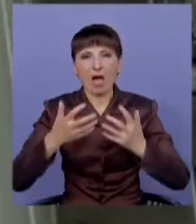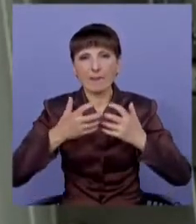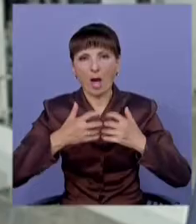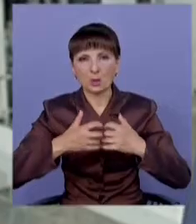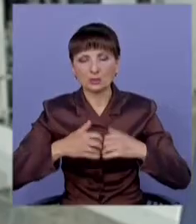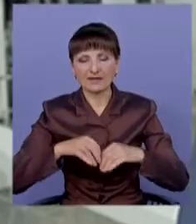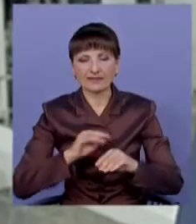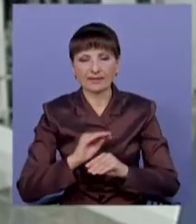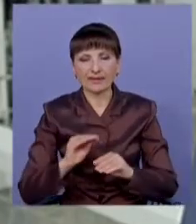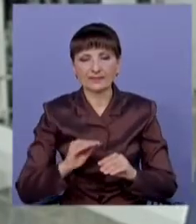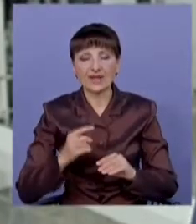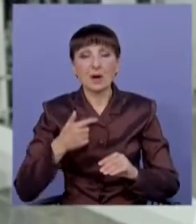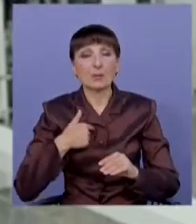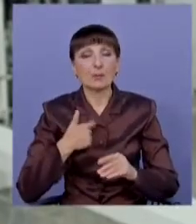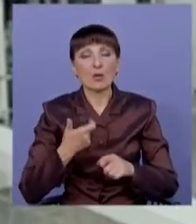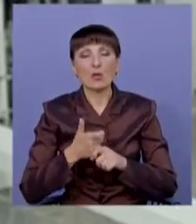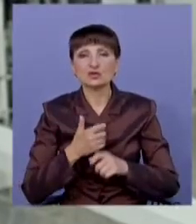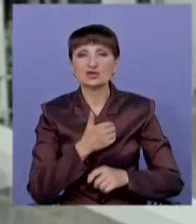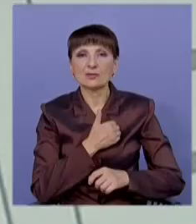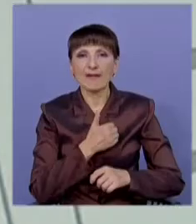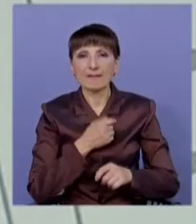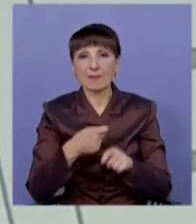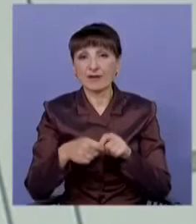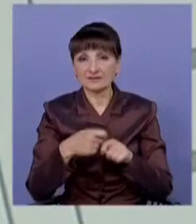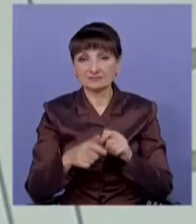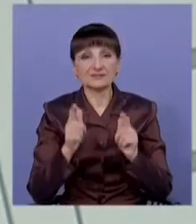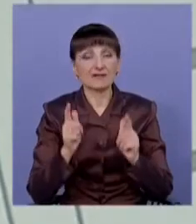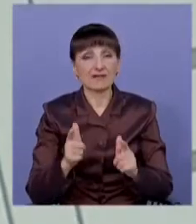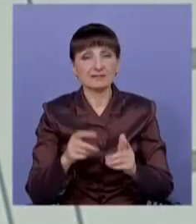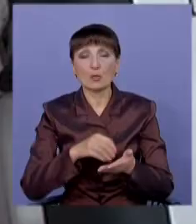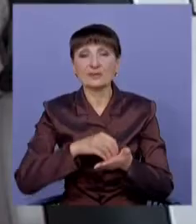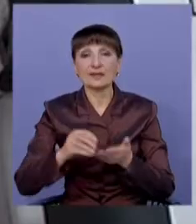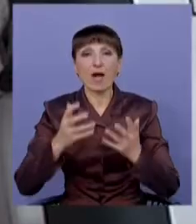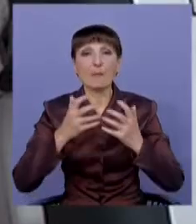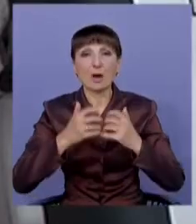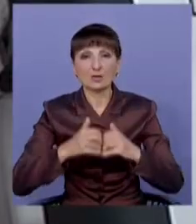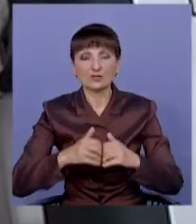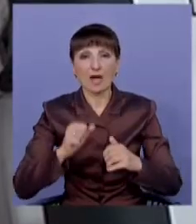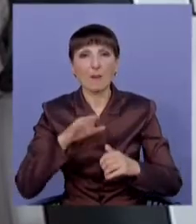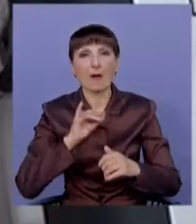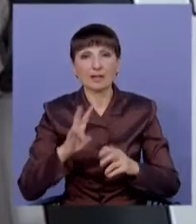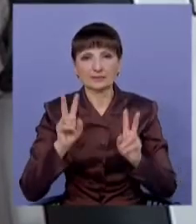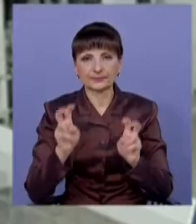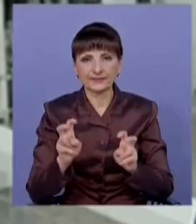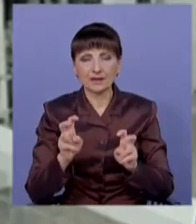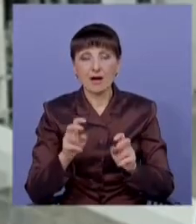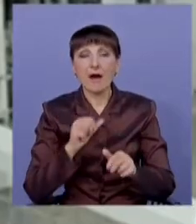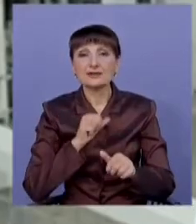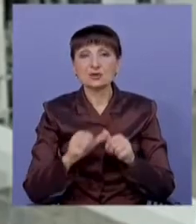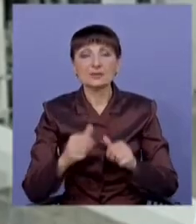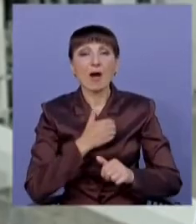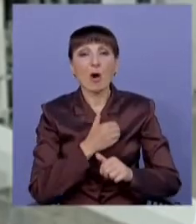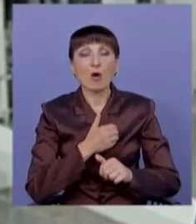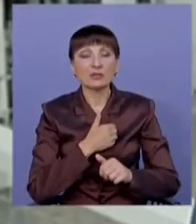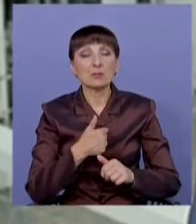оборудования. Мы с огромным желанием профинансировали проект по приобретению оборудования АМАН. Особенно охотно, с